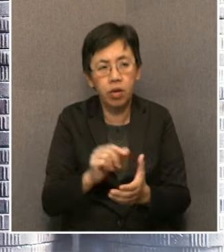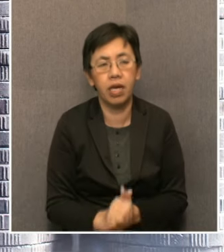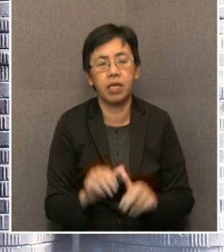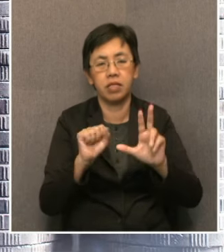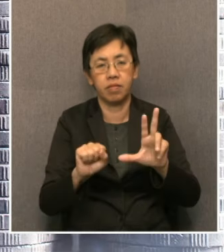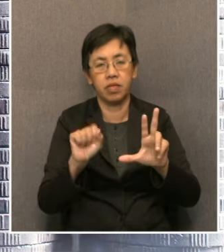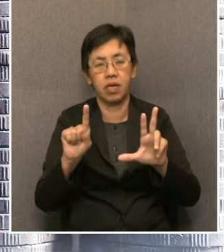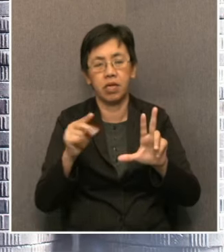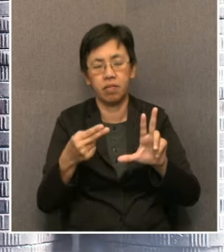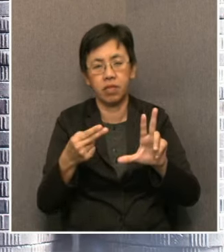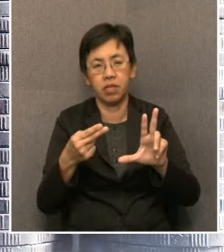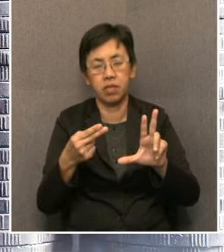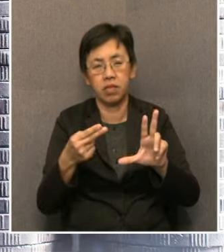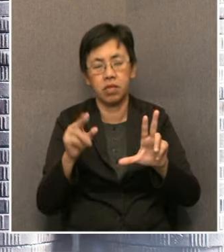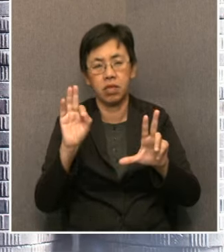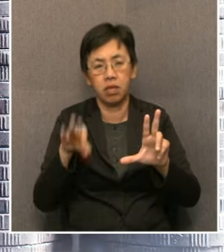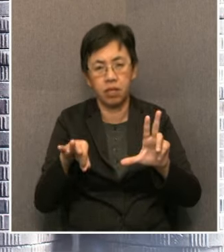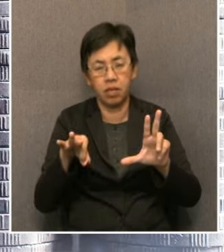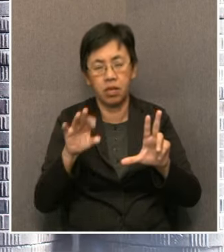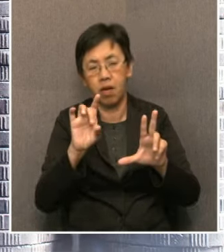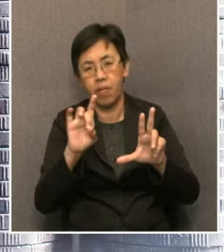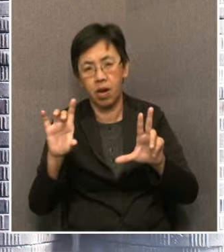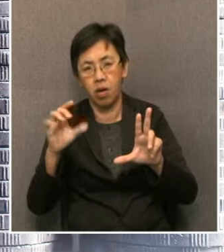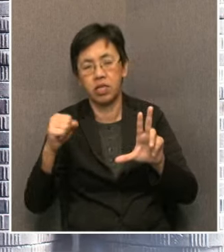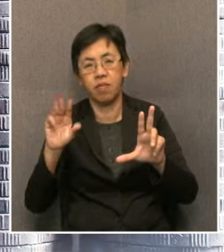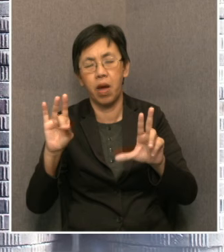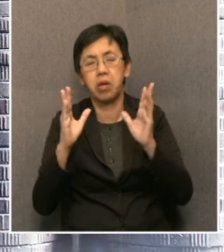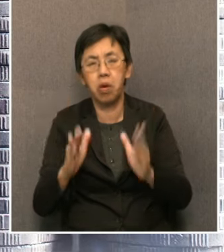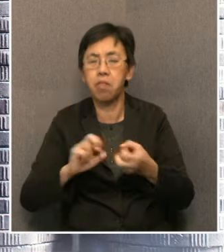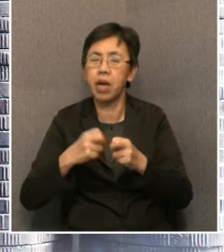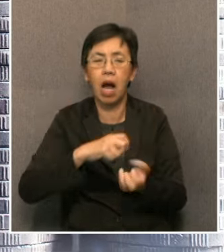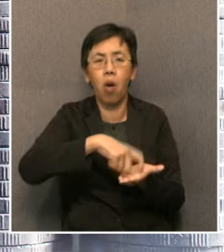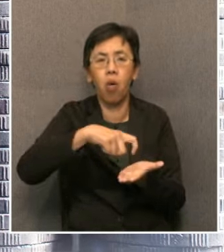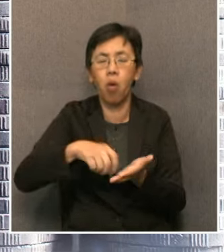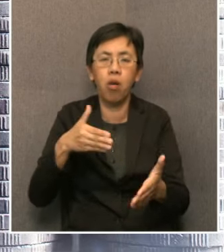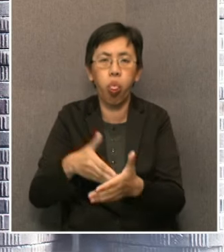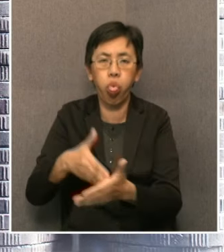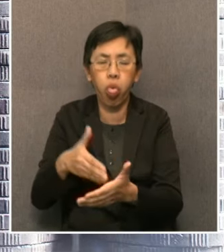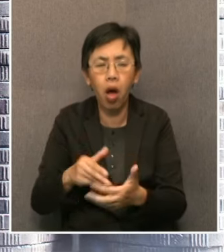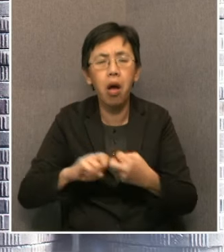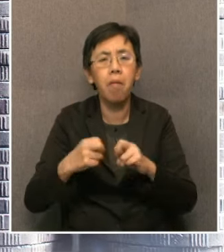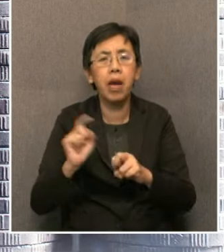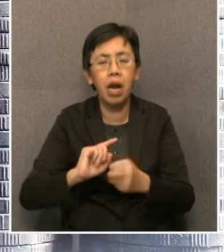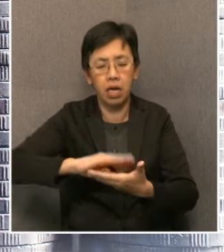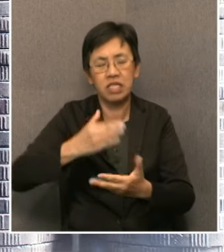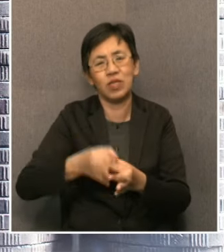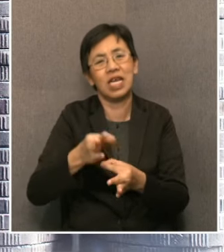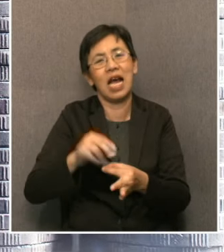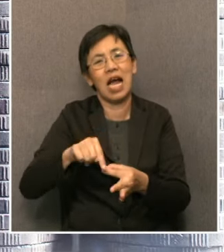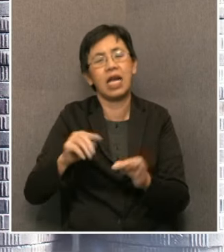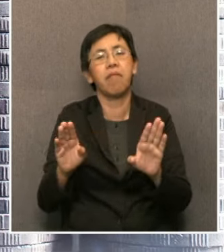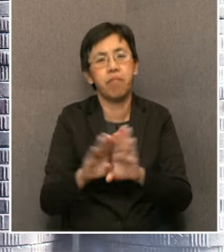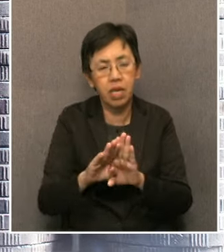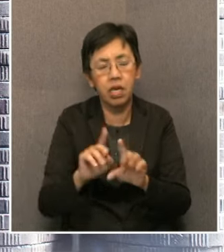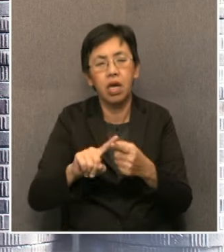10,9818 รายส่นใหญ่มีสาเหตุมาจากบญชีเงินฝากถูกปิด